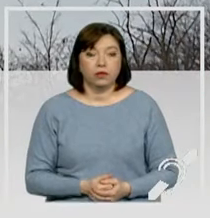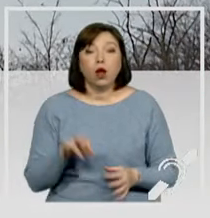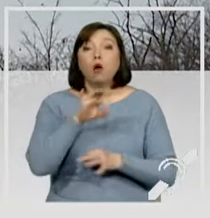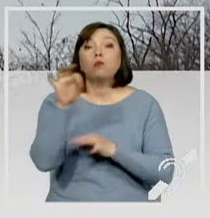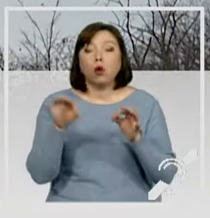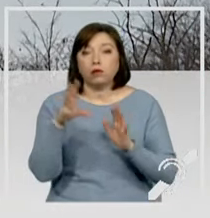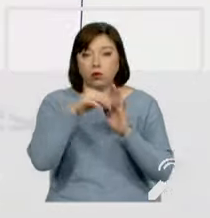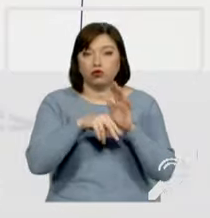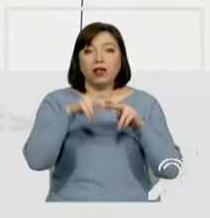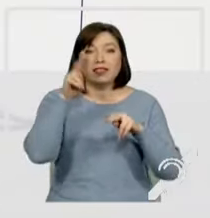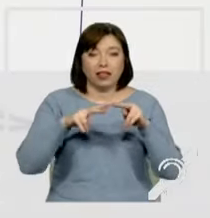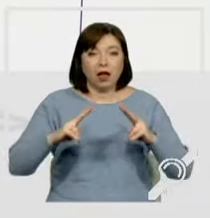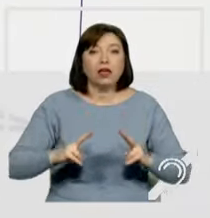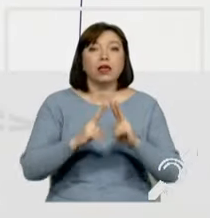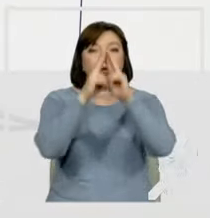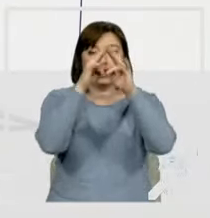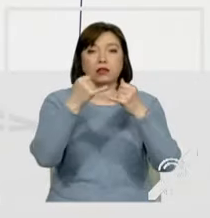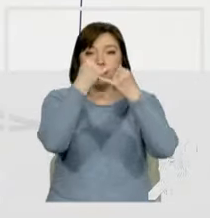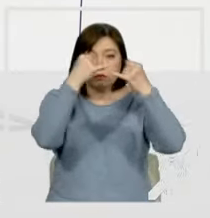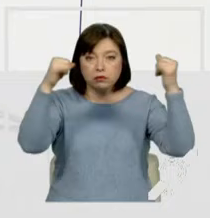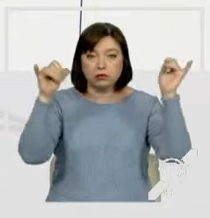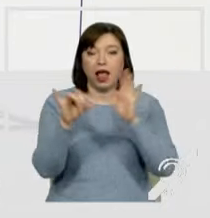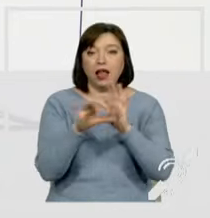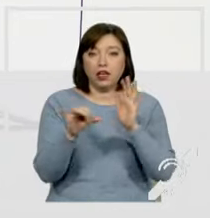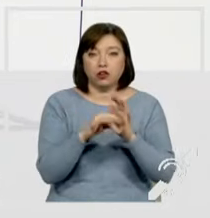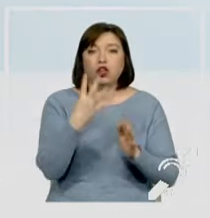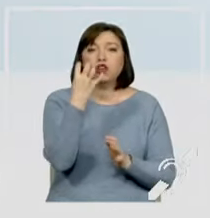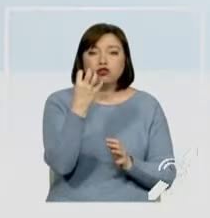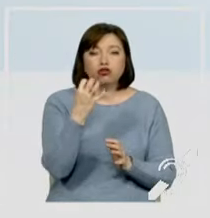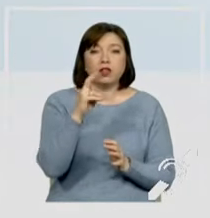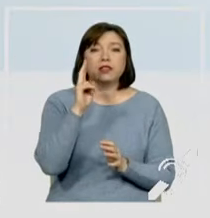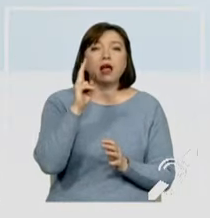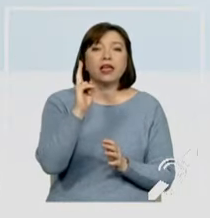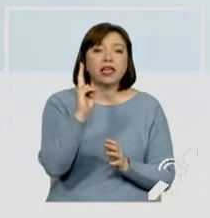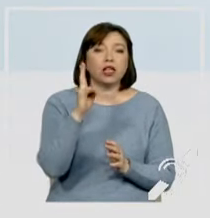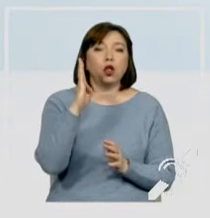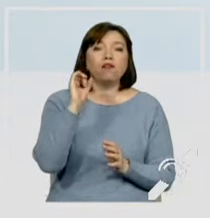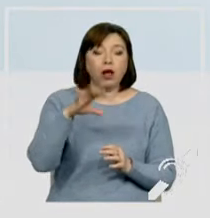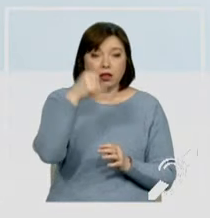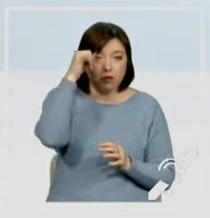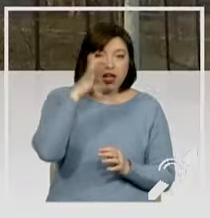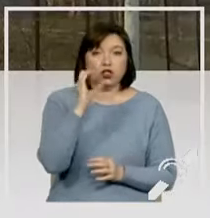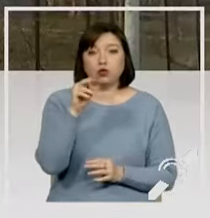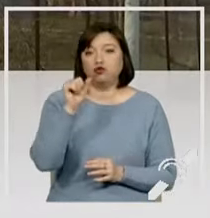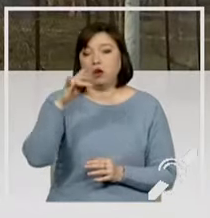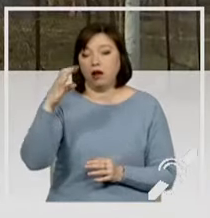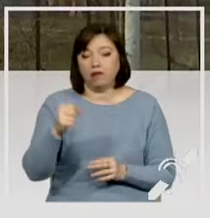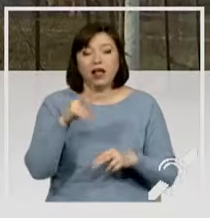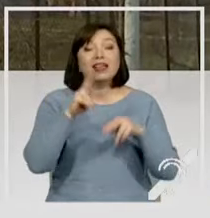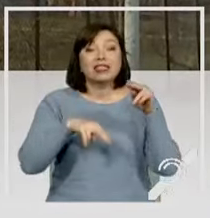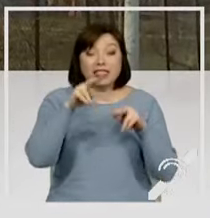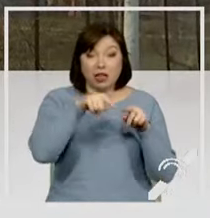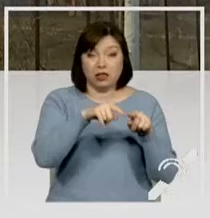Proiectul prevede construcția unei linii electrice de transport a energiei de 400 de kV între Bălți și Suceava, construcția stației